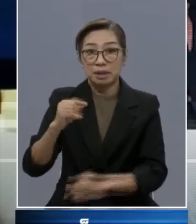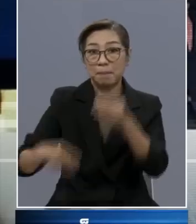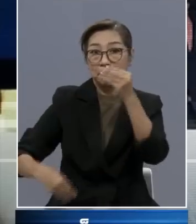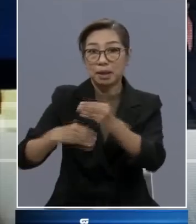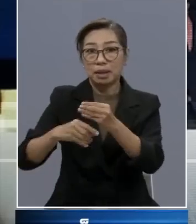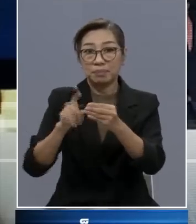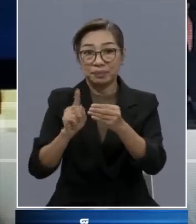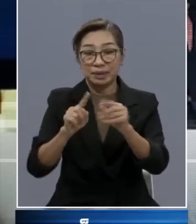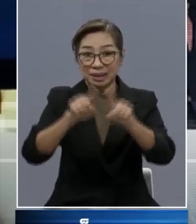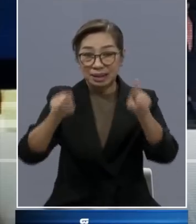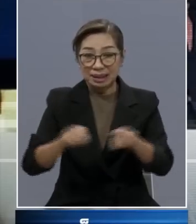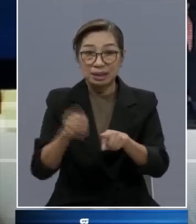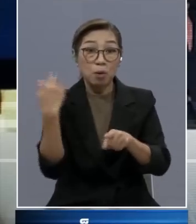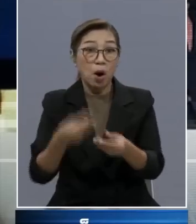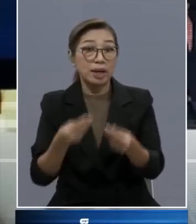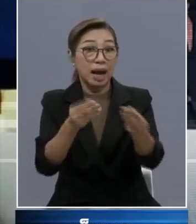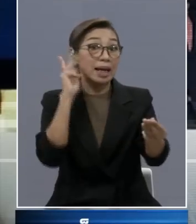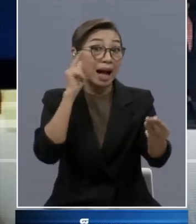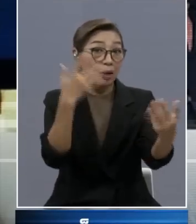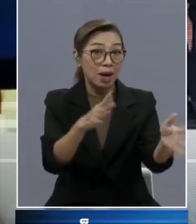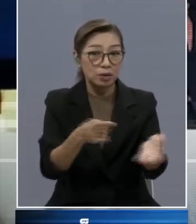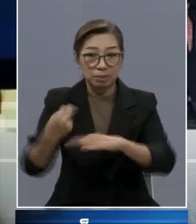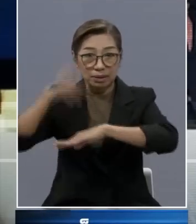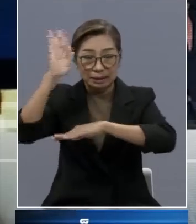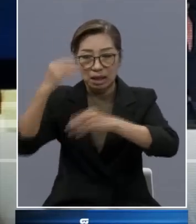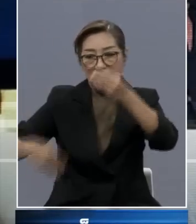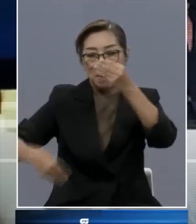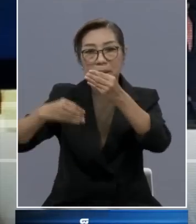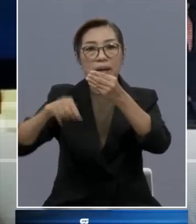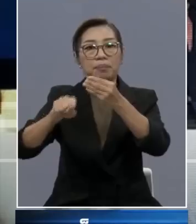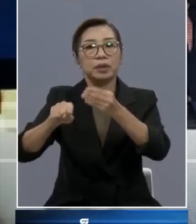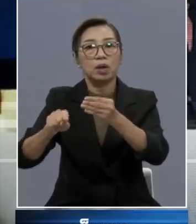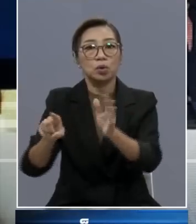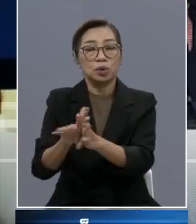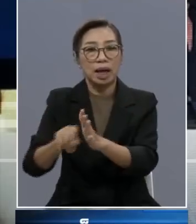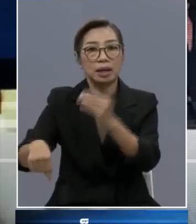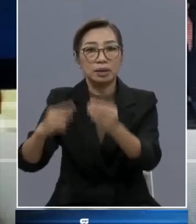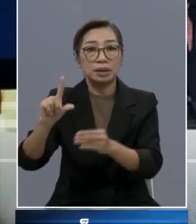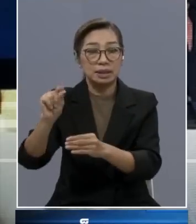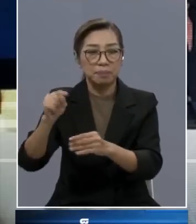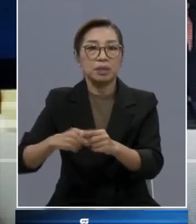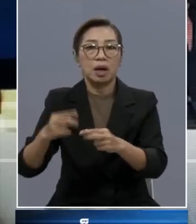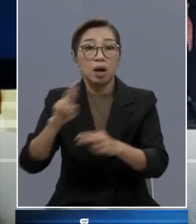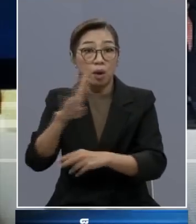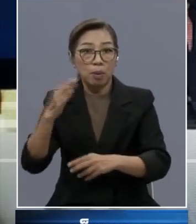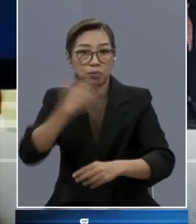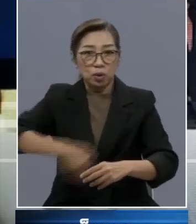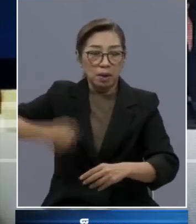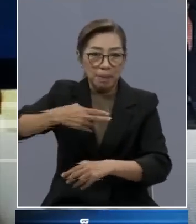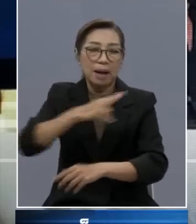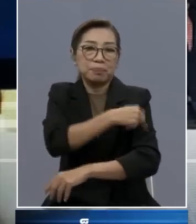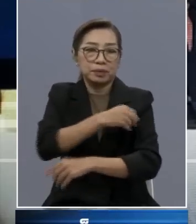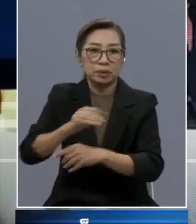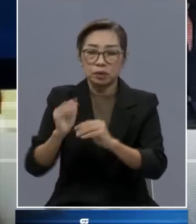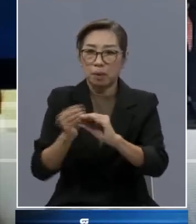ลังจากร่างที่สื่อได้รับนะก็คือยกระดับระบบสาธารณสุขนะฮะ21ปฏิรูปการศึกษา